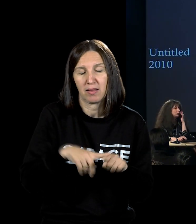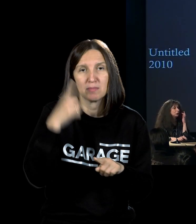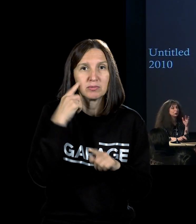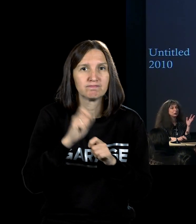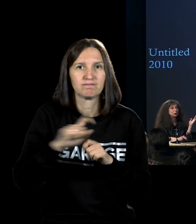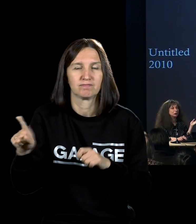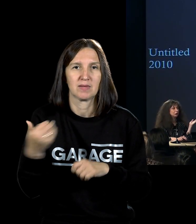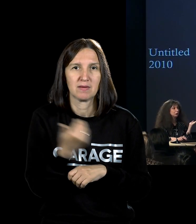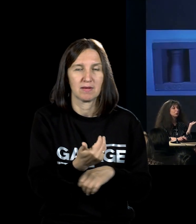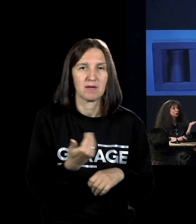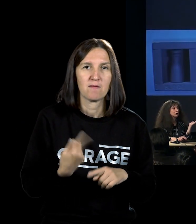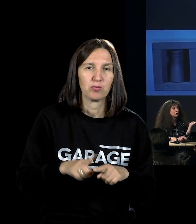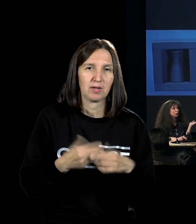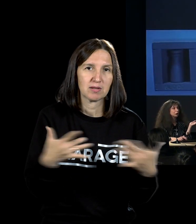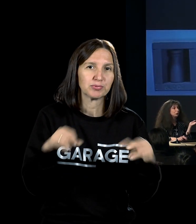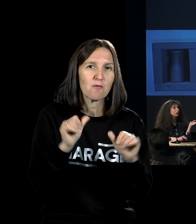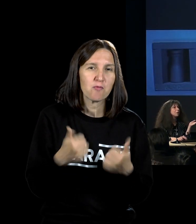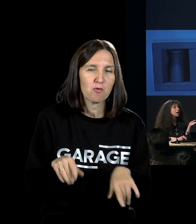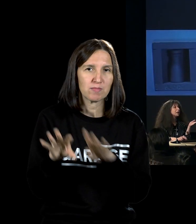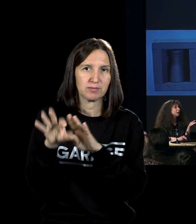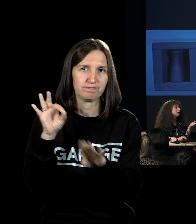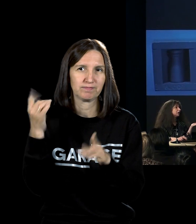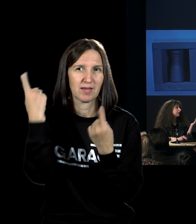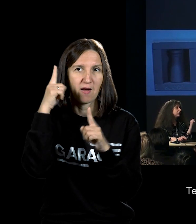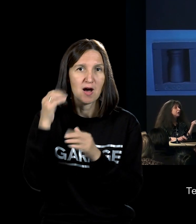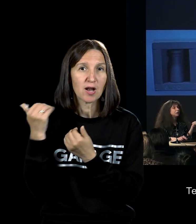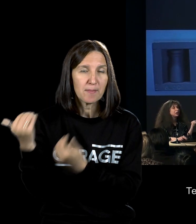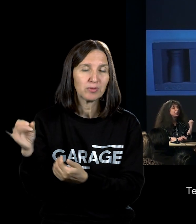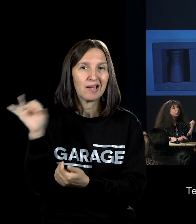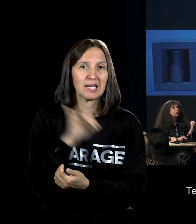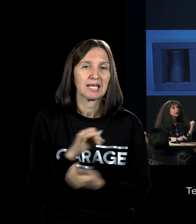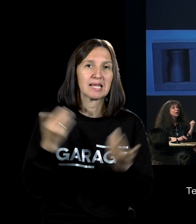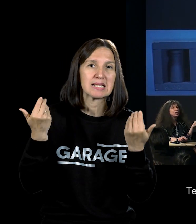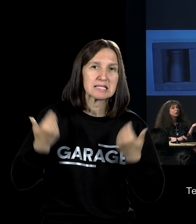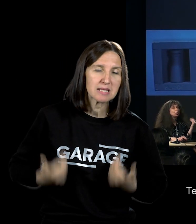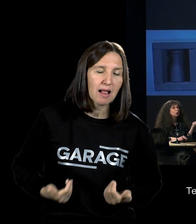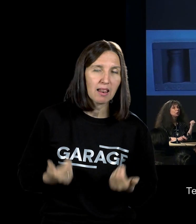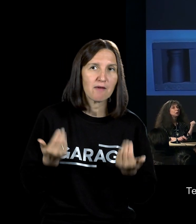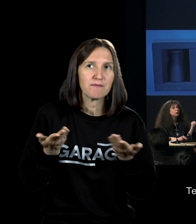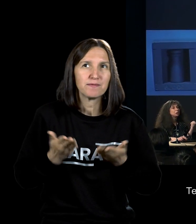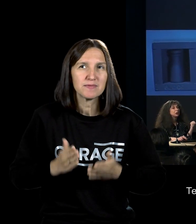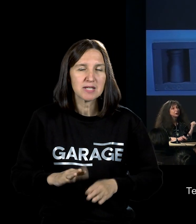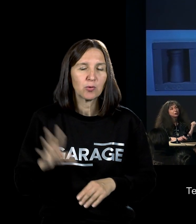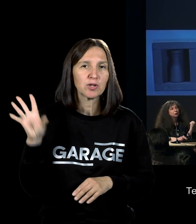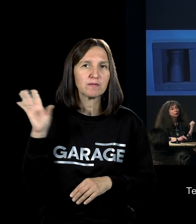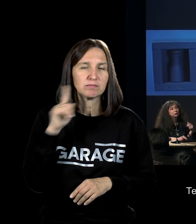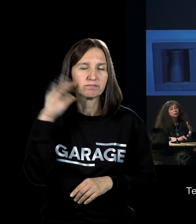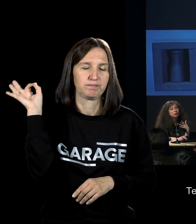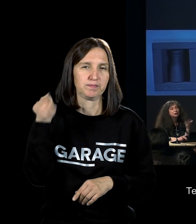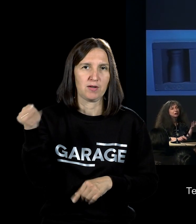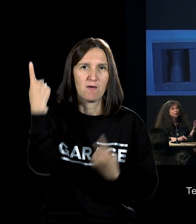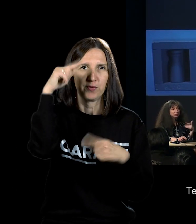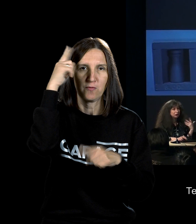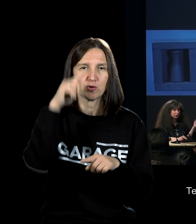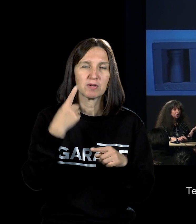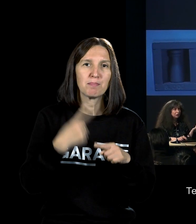такое этот дом, что такое эти формы, с которыми он работает. И тело, физиология – это тоже то, что у него постоянно присутствует, в том